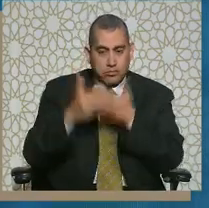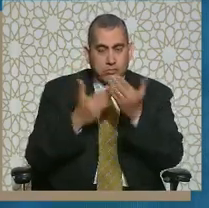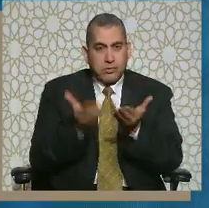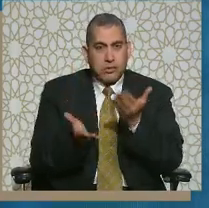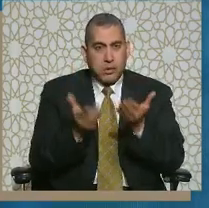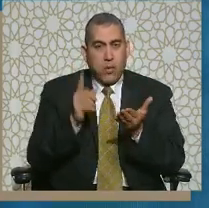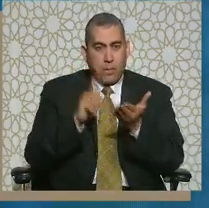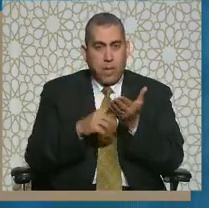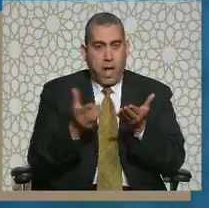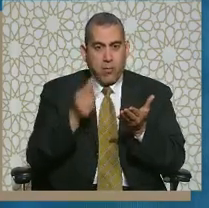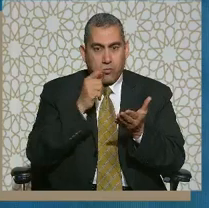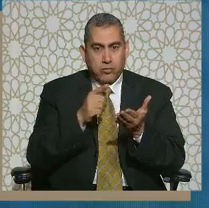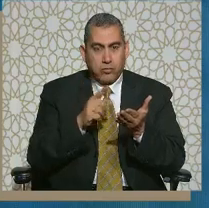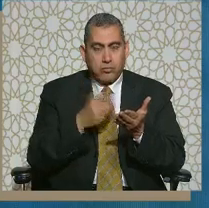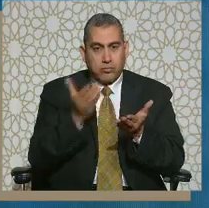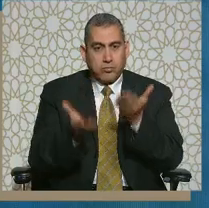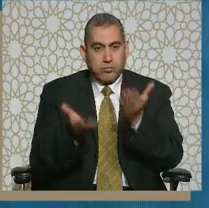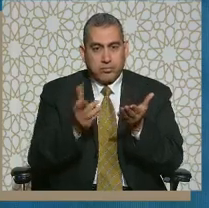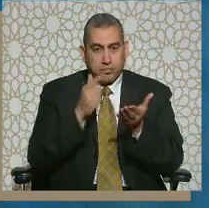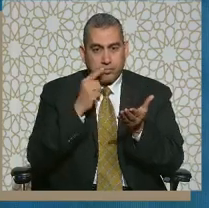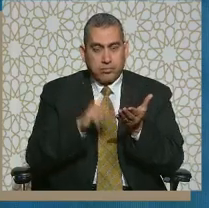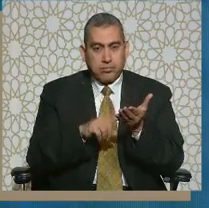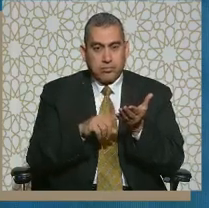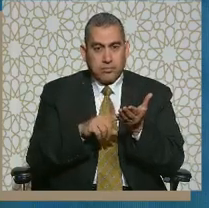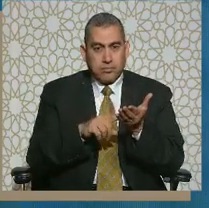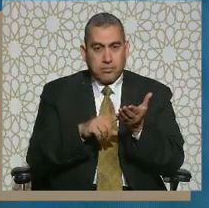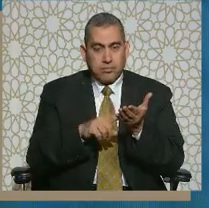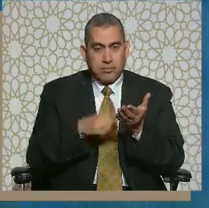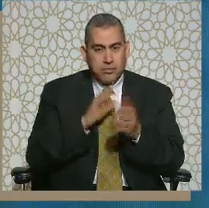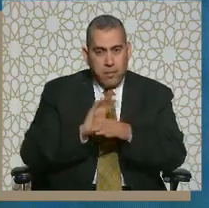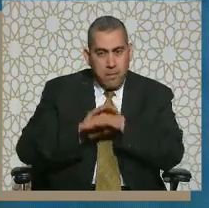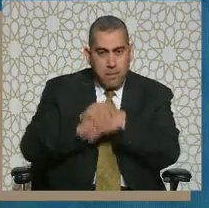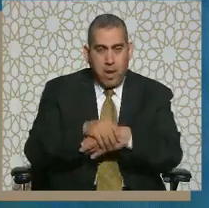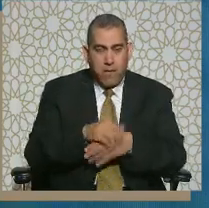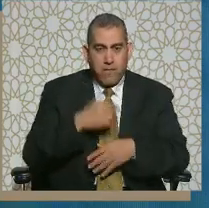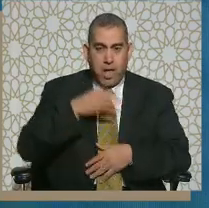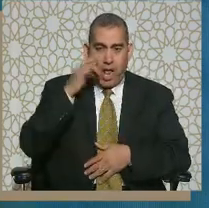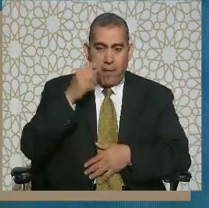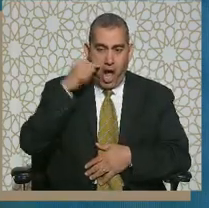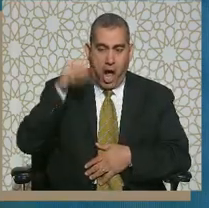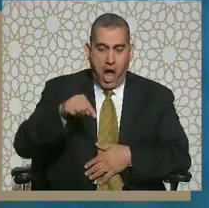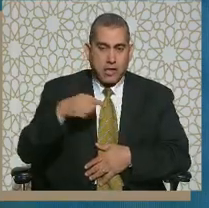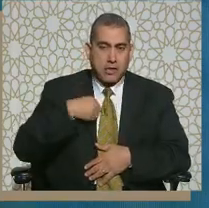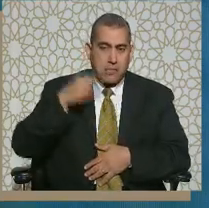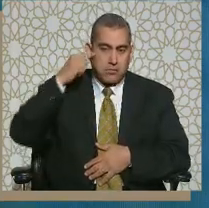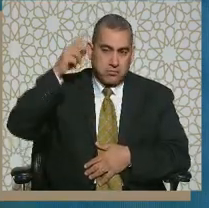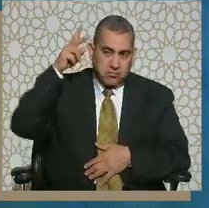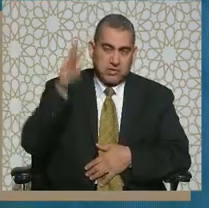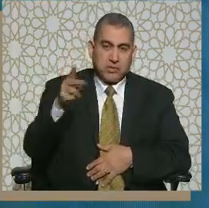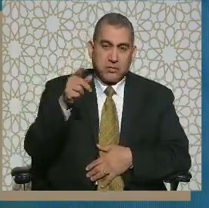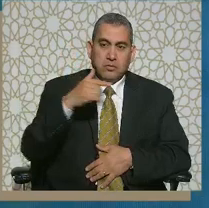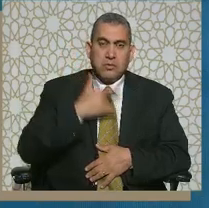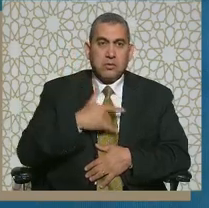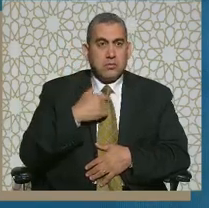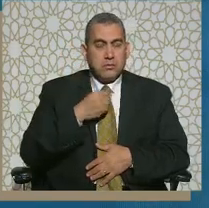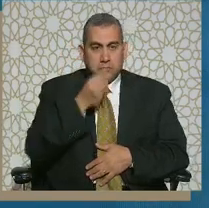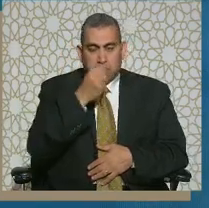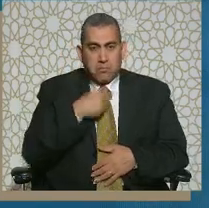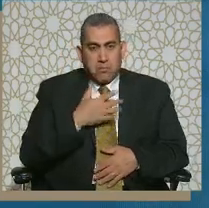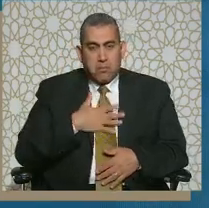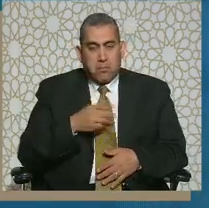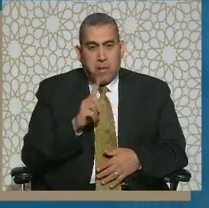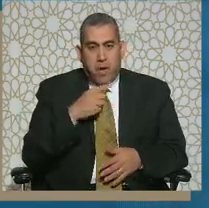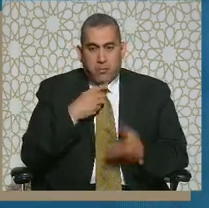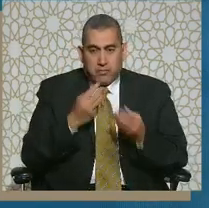المطلوب مش هيبقى التوازن ان انا اجبر انسان على انه يعيش حياه هو مش قادر يتعامل معاها